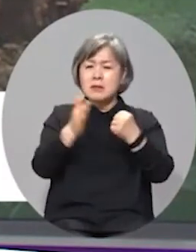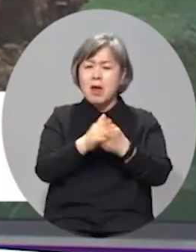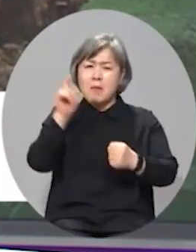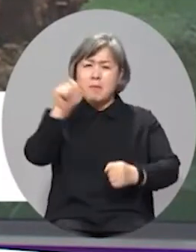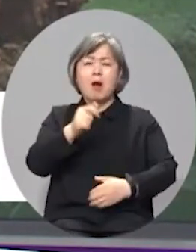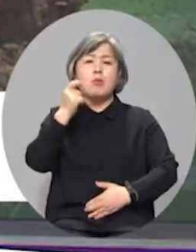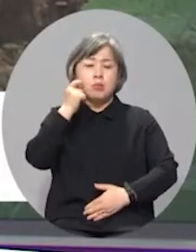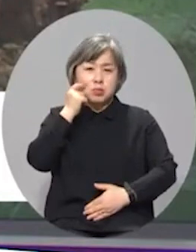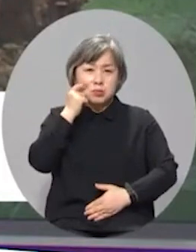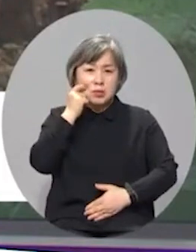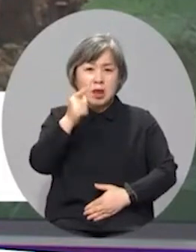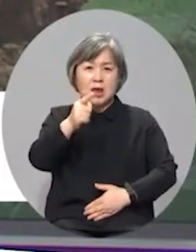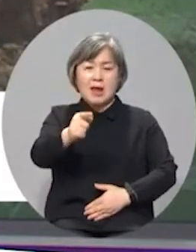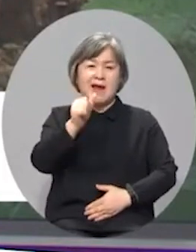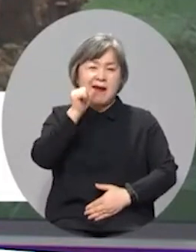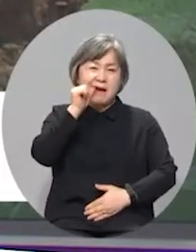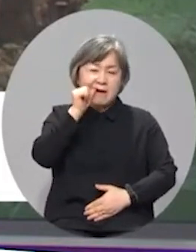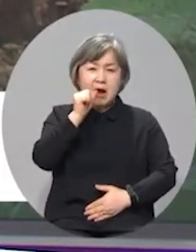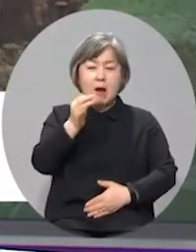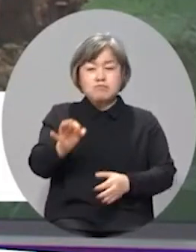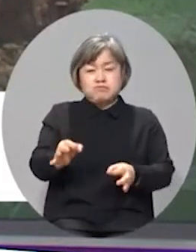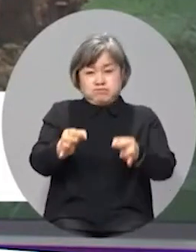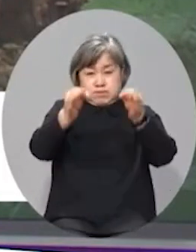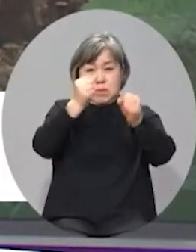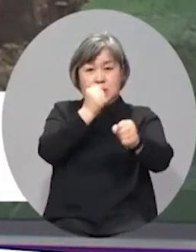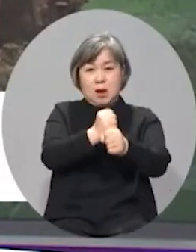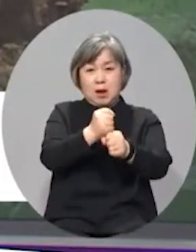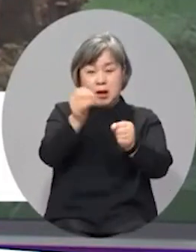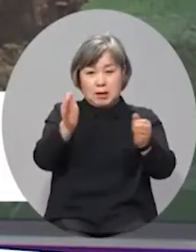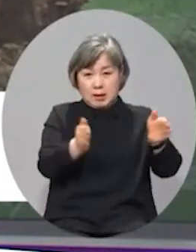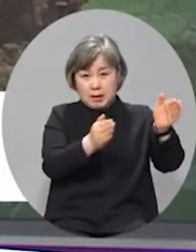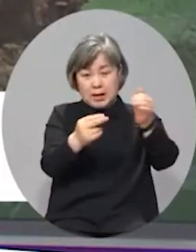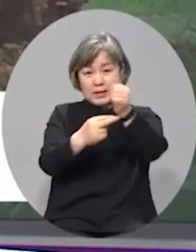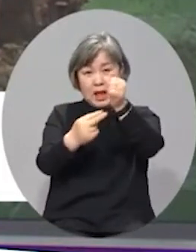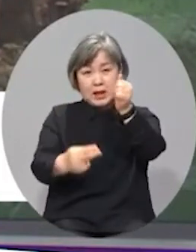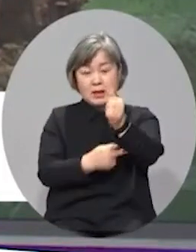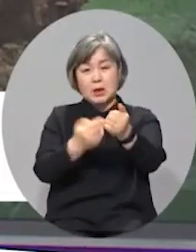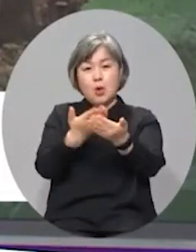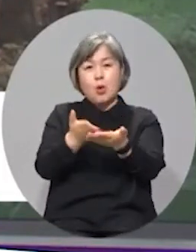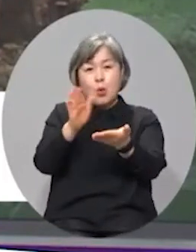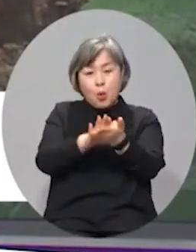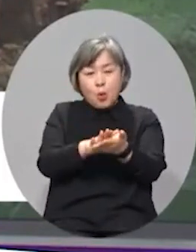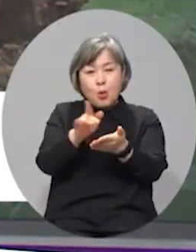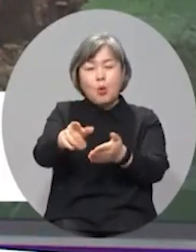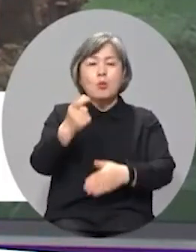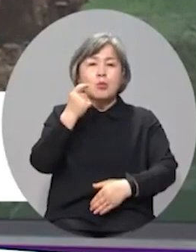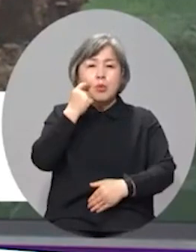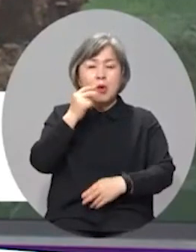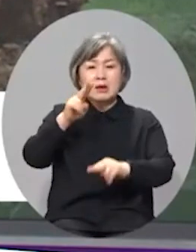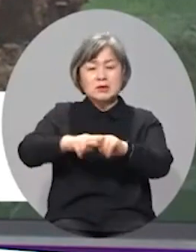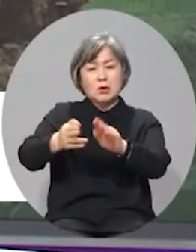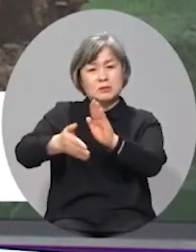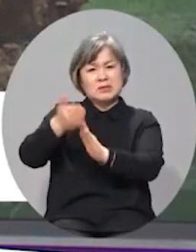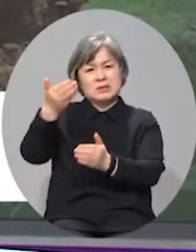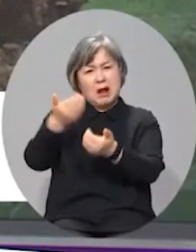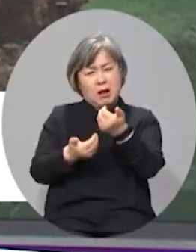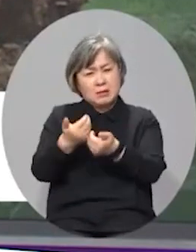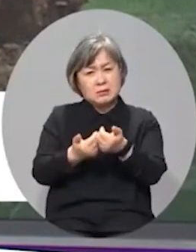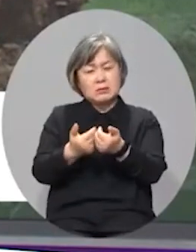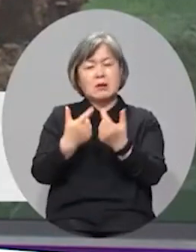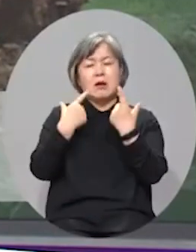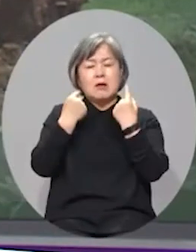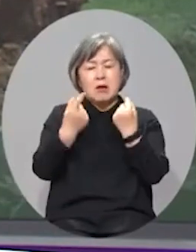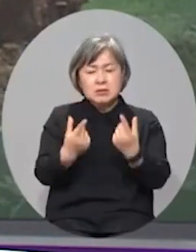합니다. 최근 철근 가격이 인상되면서 출렁다리 공사가 답보 상태에 있고 또 정읍 시와의 갈등 해결도